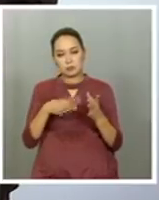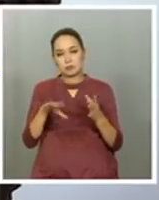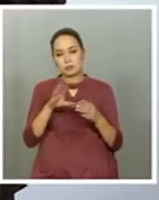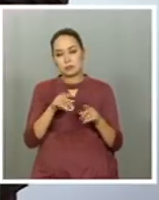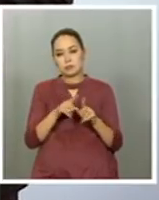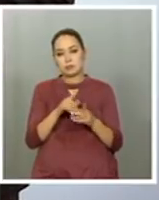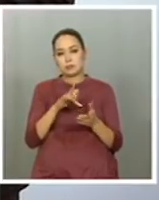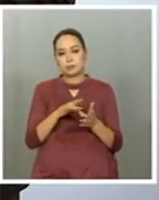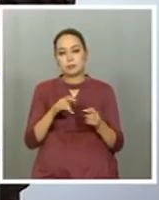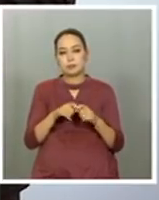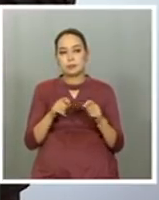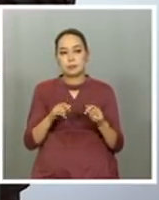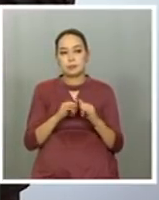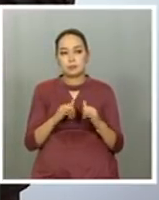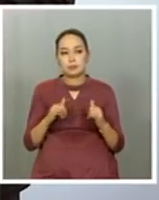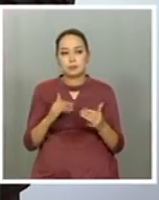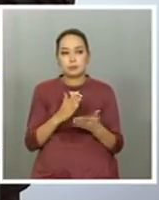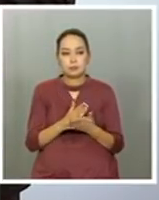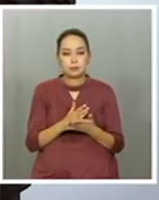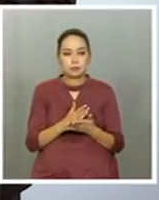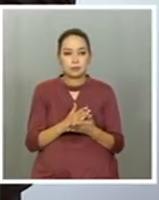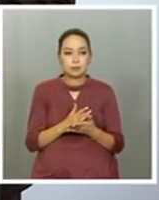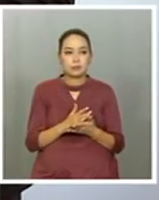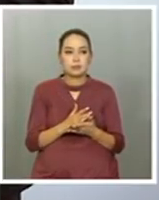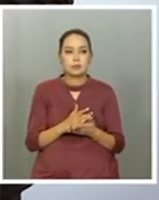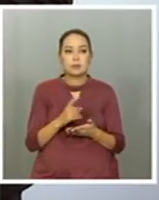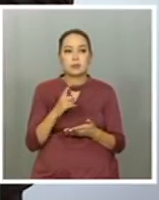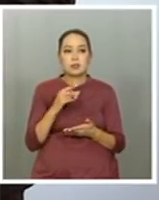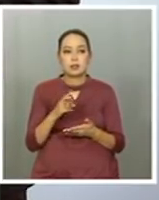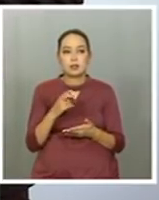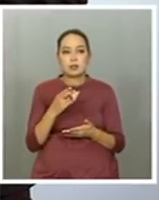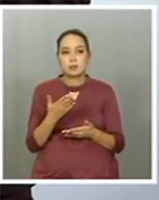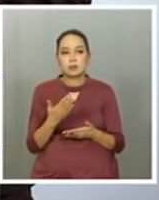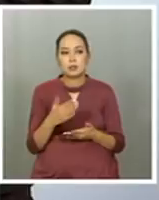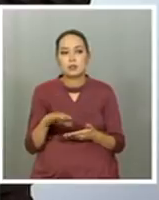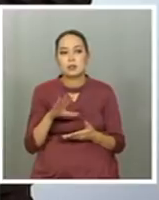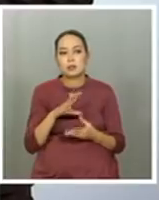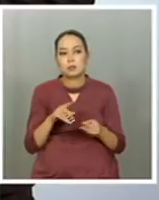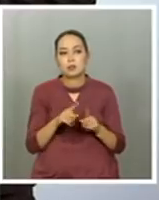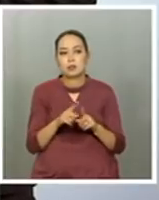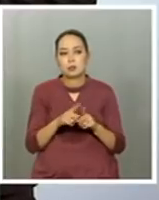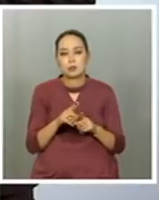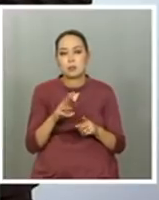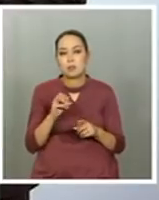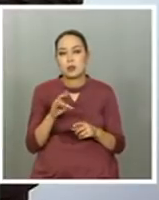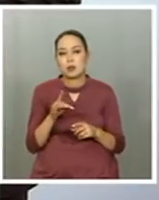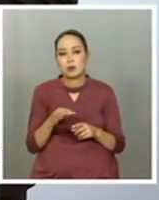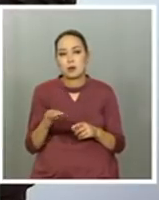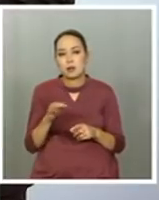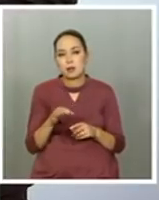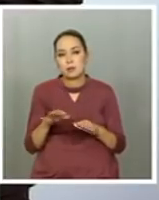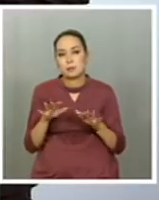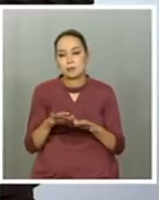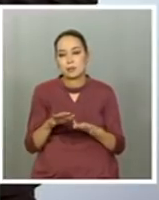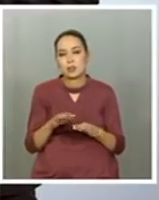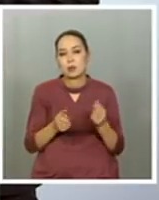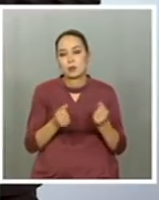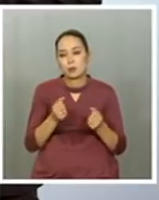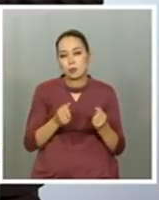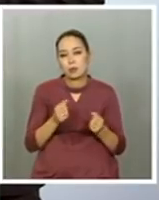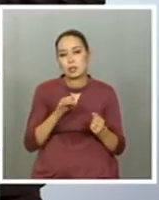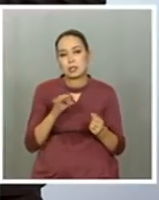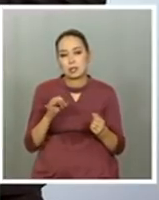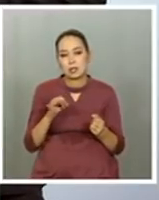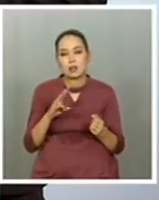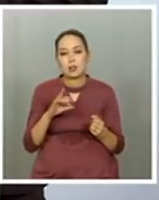келесі жалпы хаб қағидатына сүйене отырып, макроаймақ шеңберінде көлік, логистикалық инфрақұрылымды